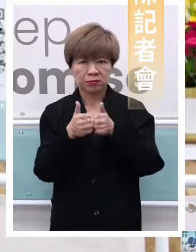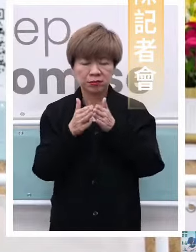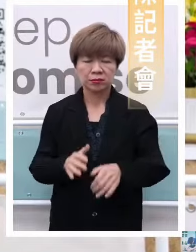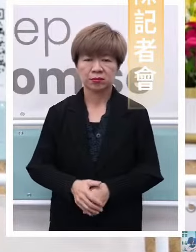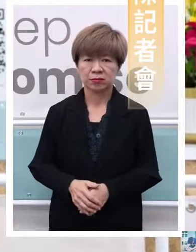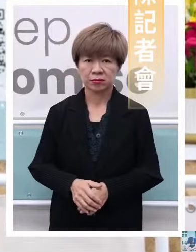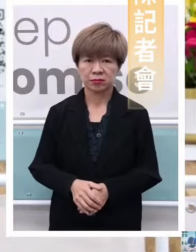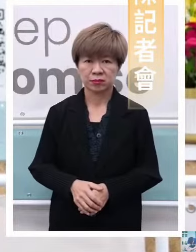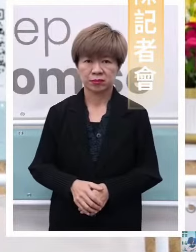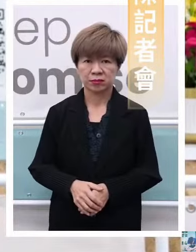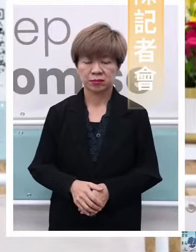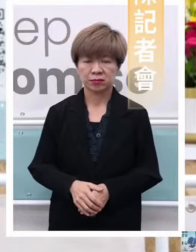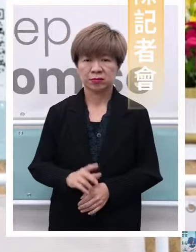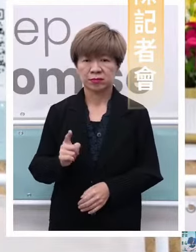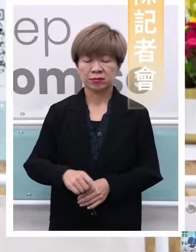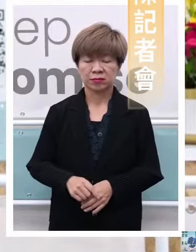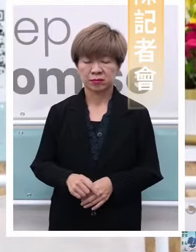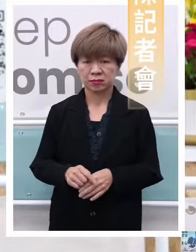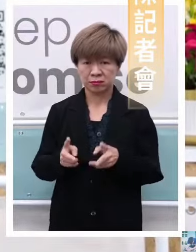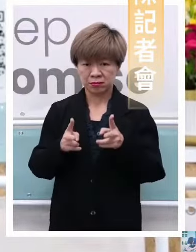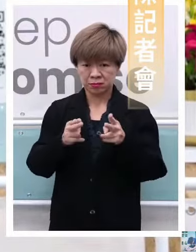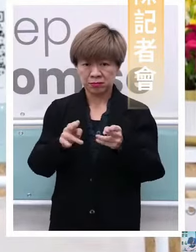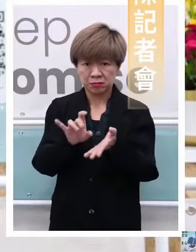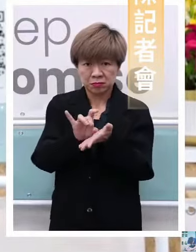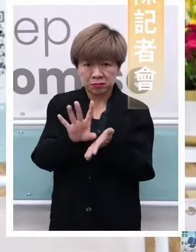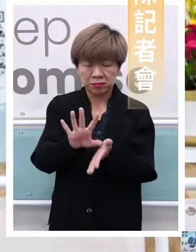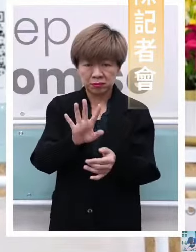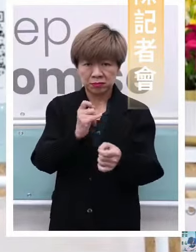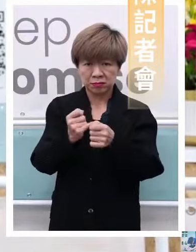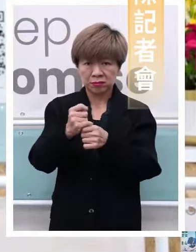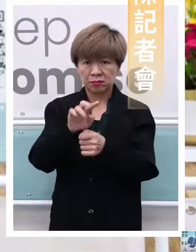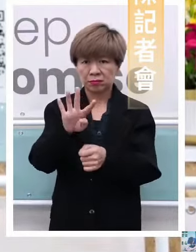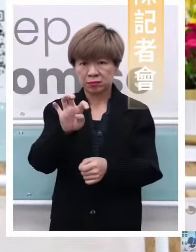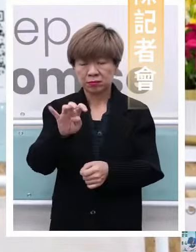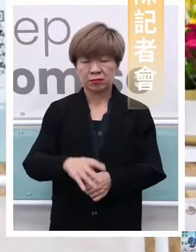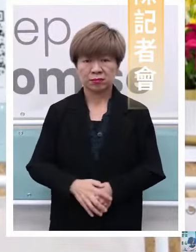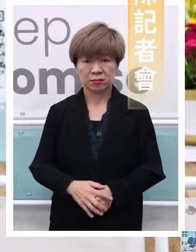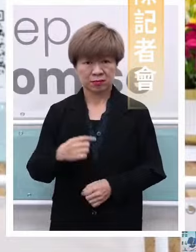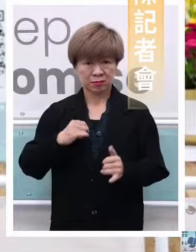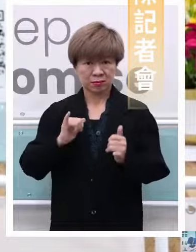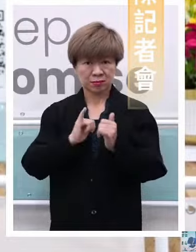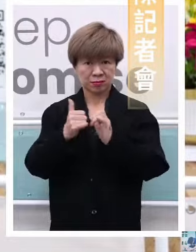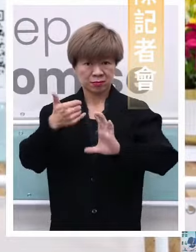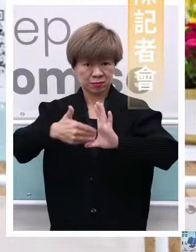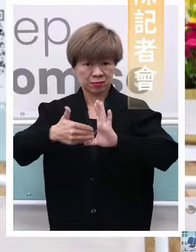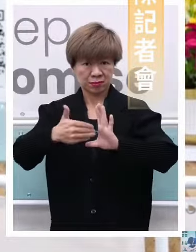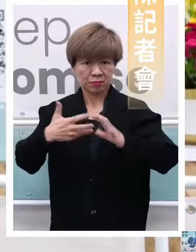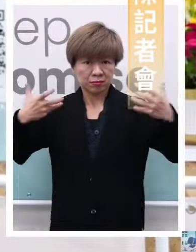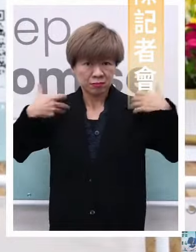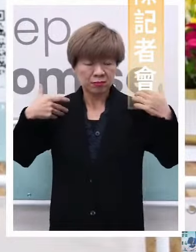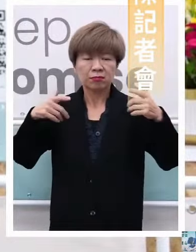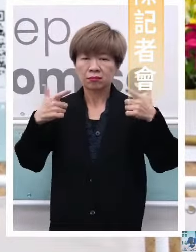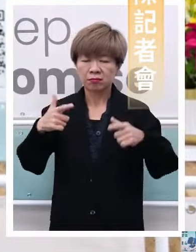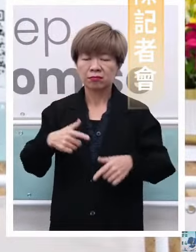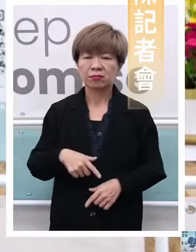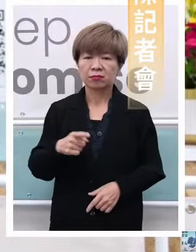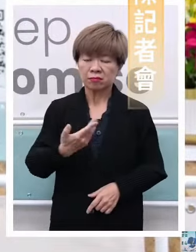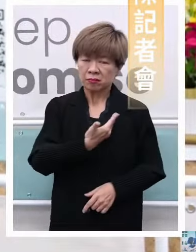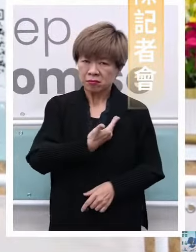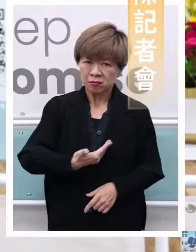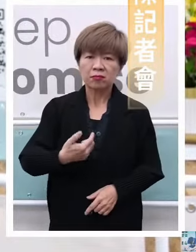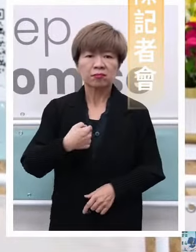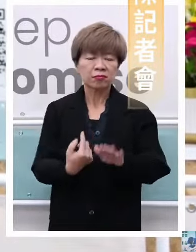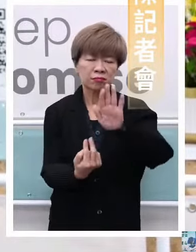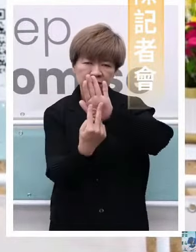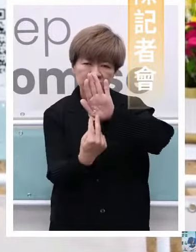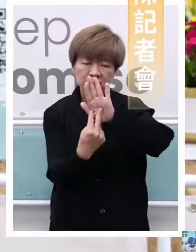谓的消失的44秒钟，这个不是民事所为，大家请耐心听我讲。那我们在